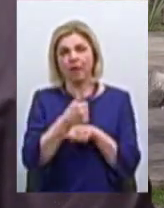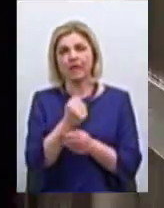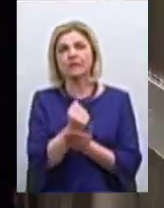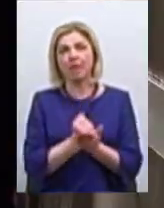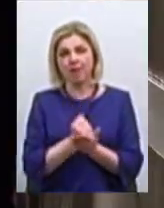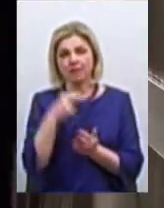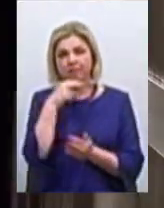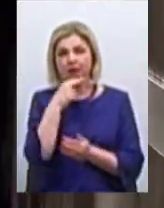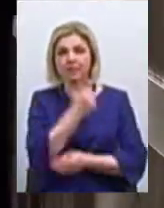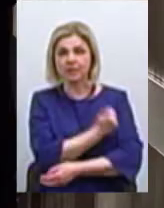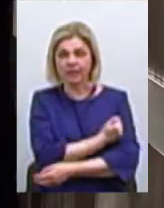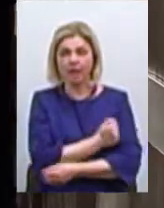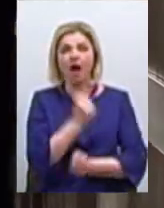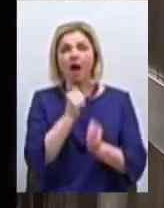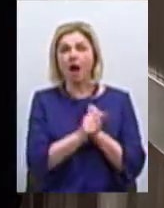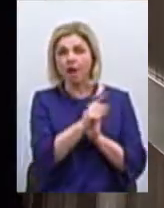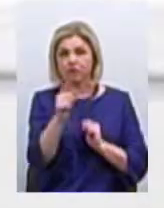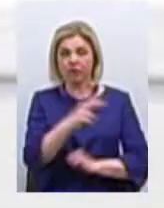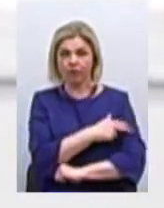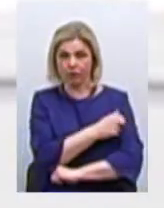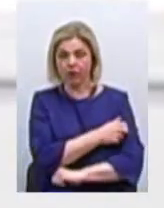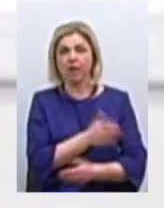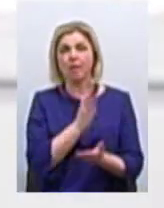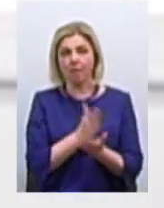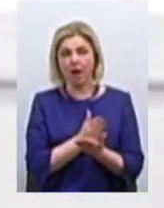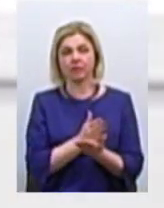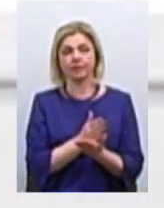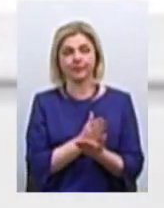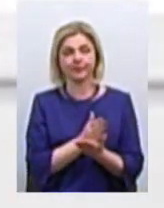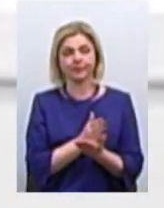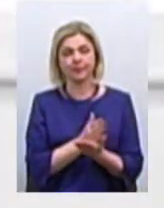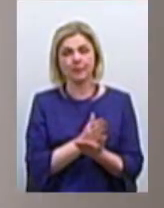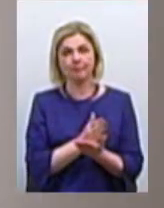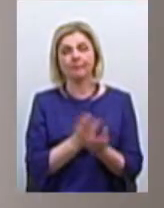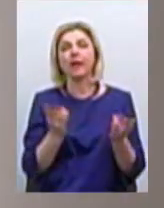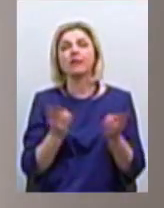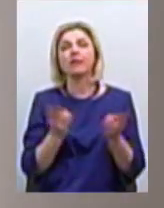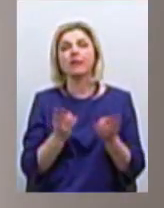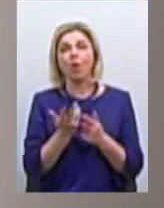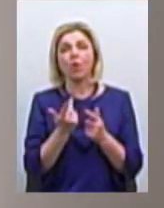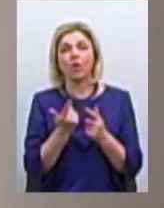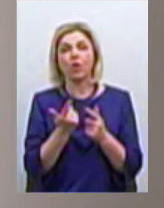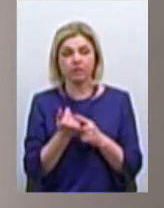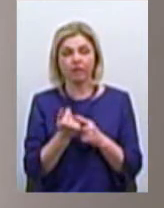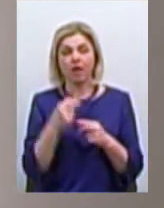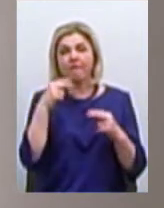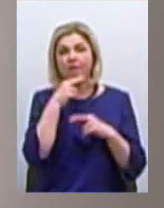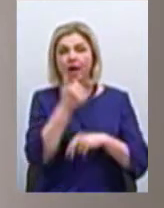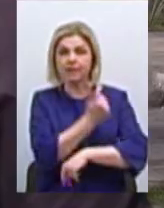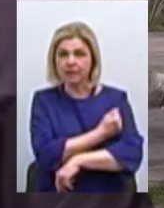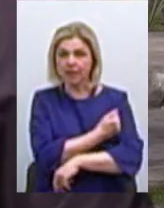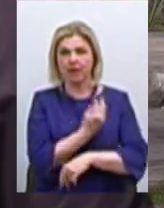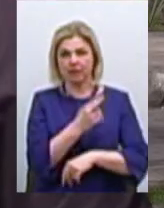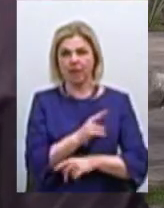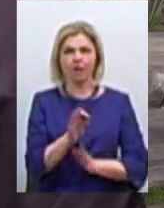вакцини. Кожен заклад охорони здоров'я має при собі необхідну кількість вакцини для